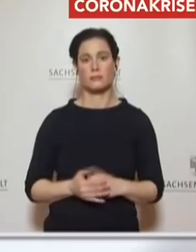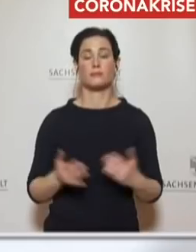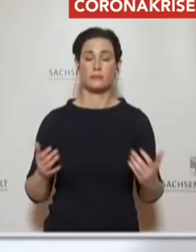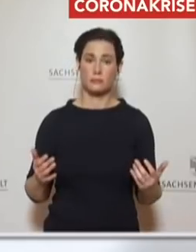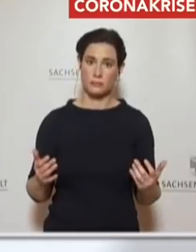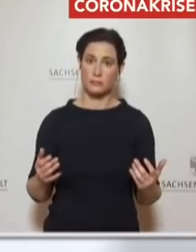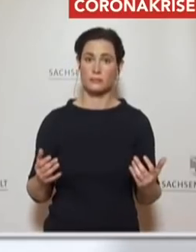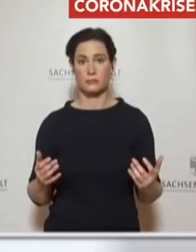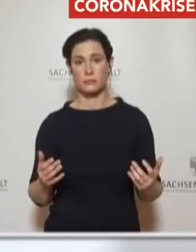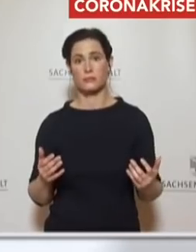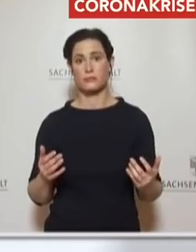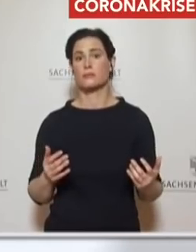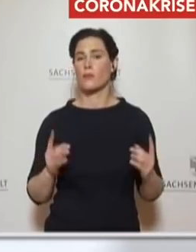aber